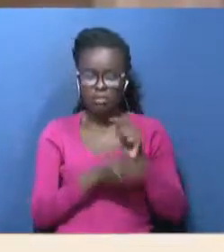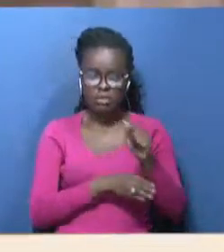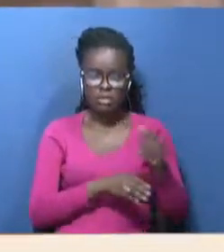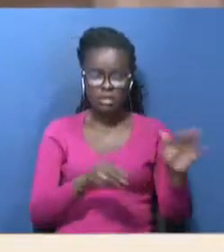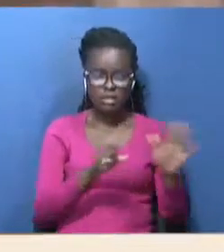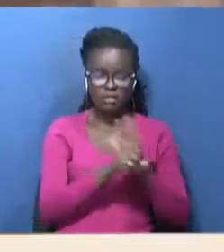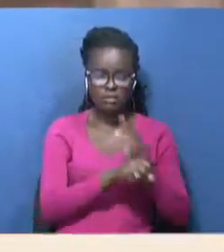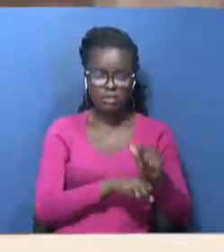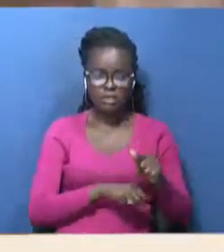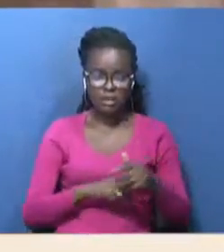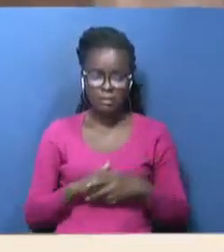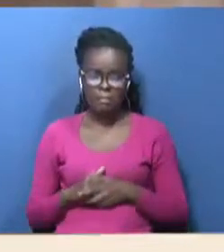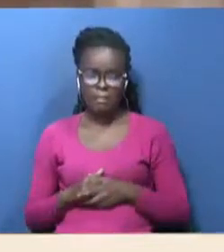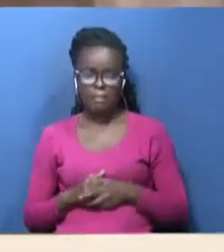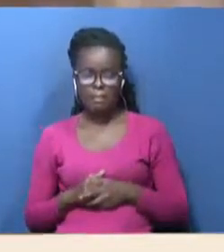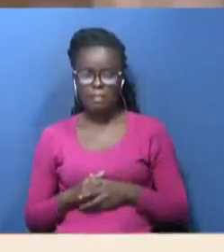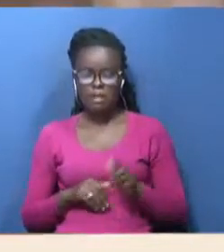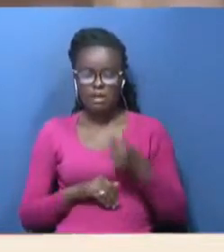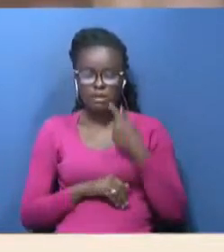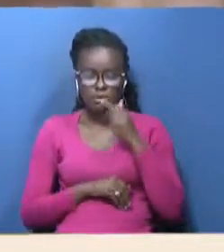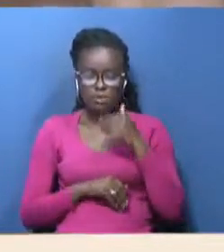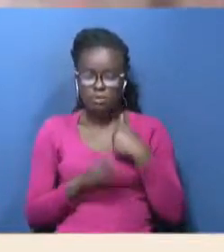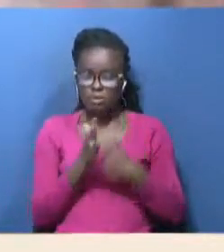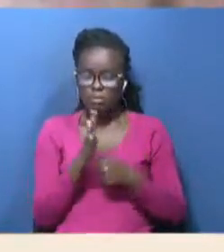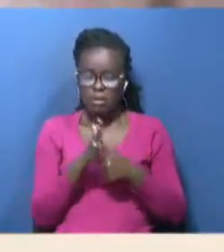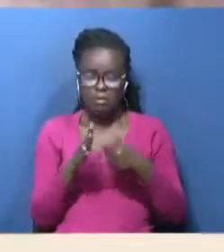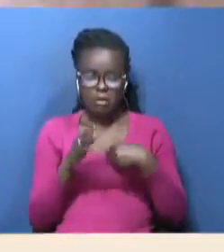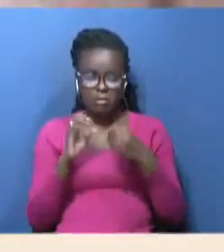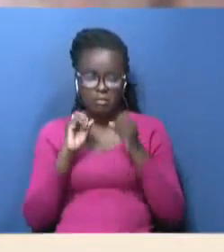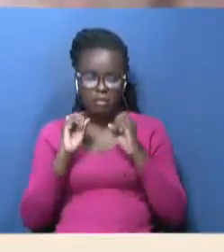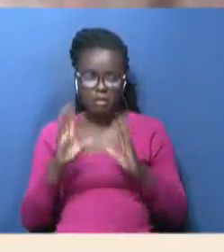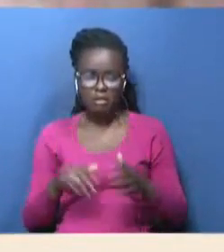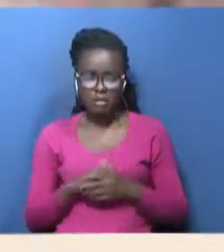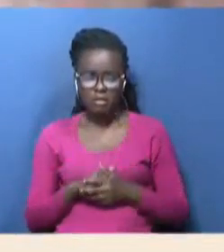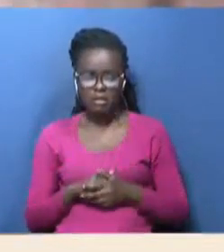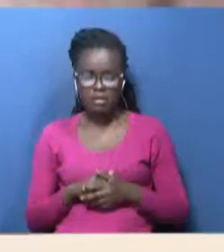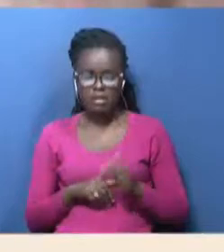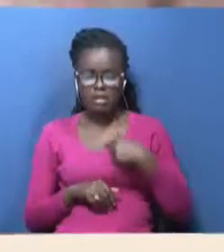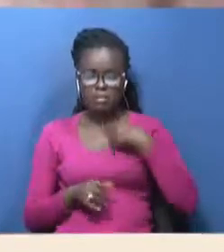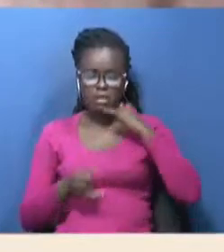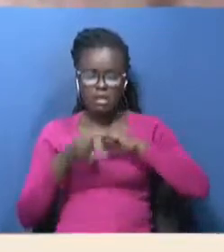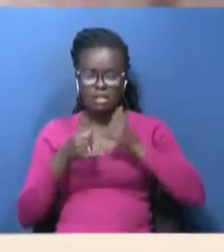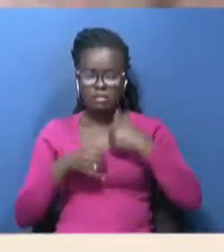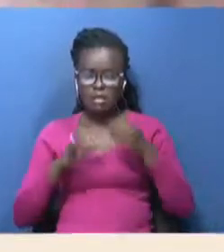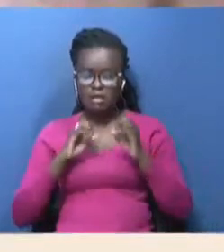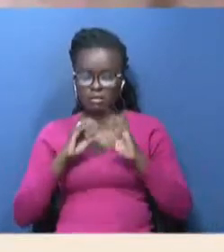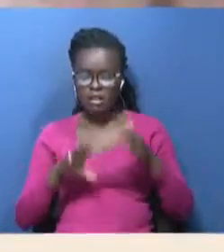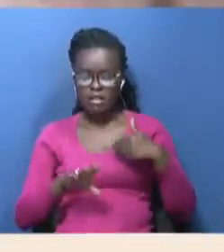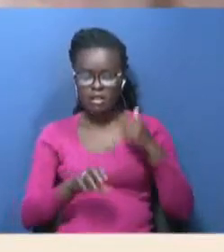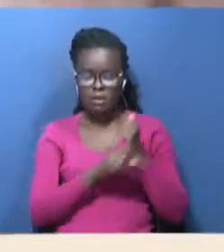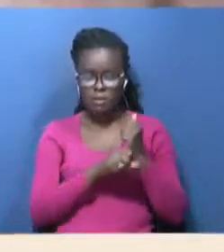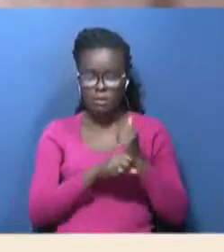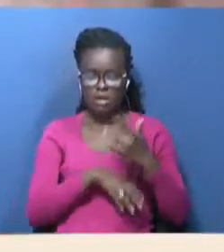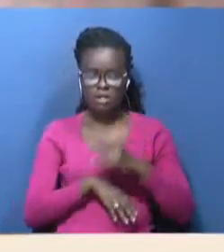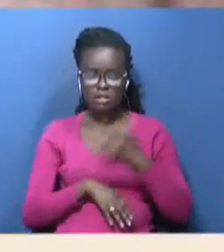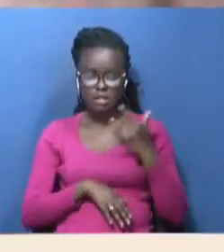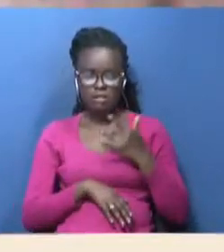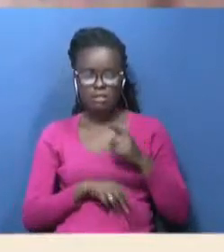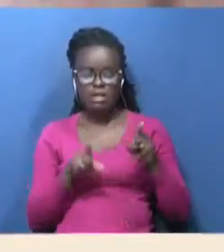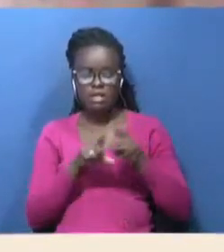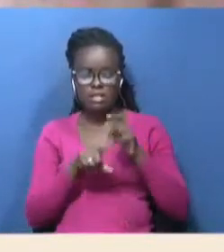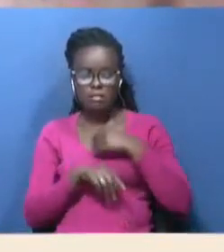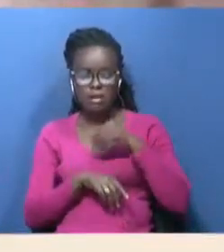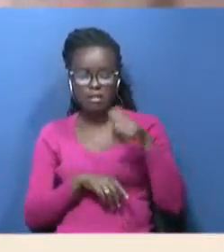zimejaa gunia, so hawakuwa na shida yoyote. Mimi ni mjane najitafutia, niko na watoto